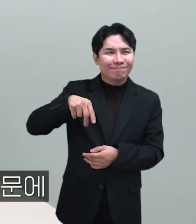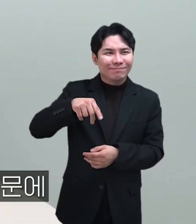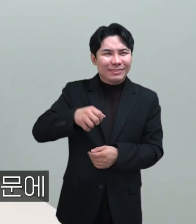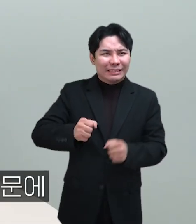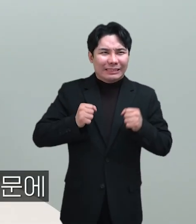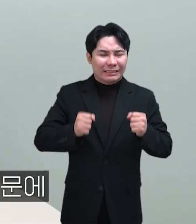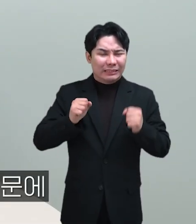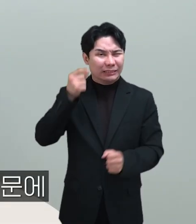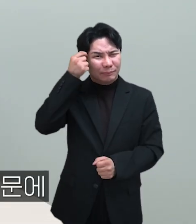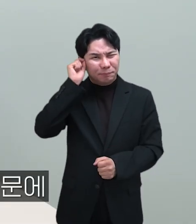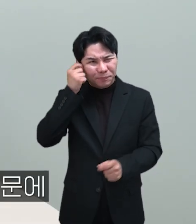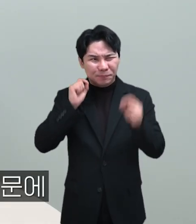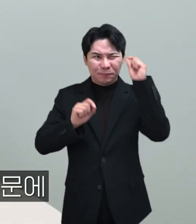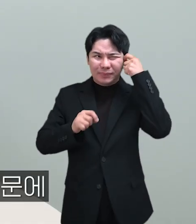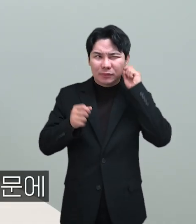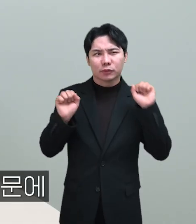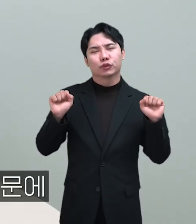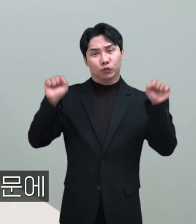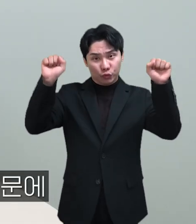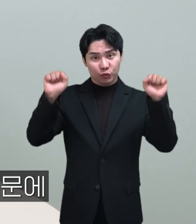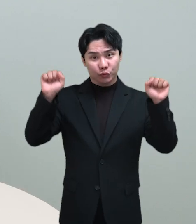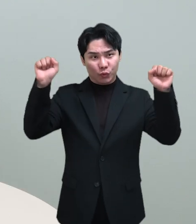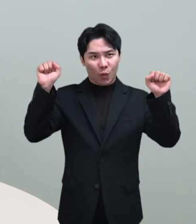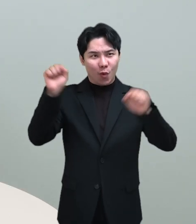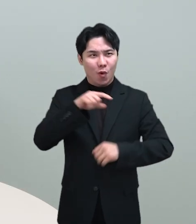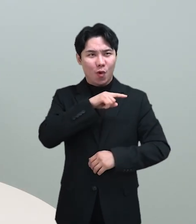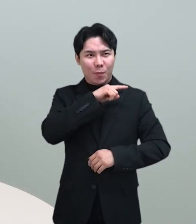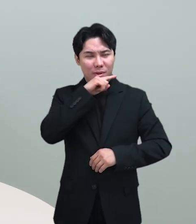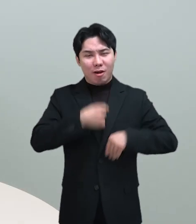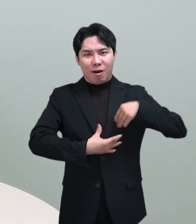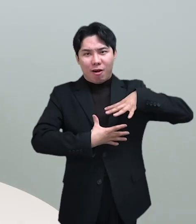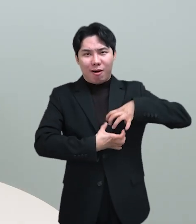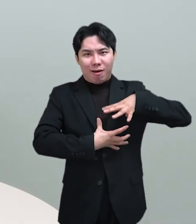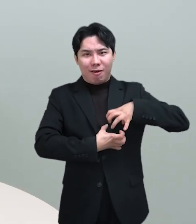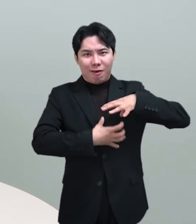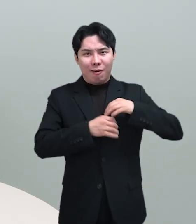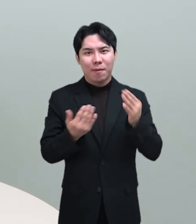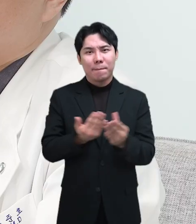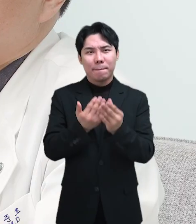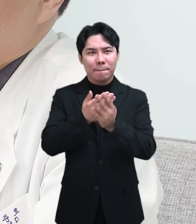이런 운동들은 심혈관의 능력을 키우기 때문에 심혈관